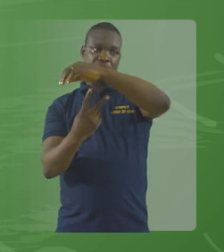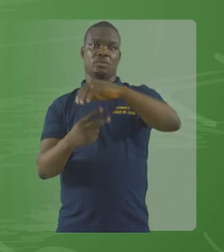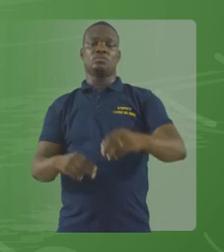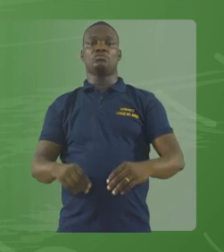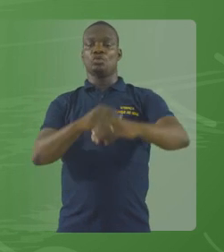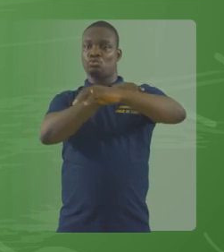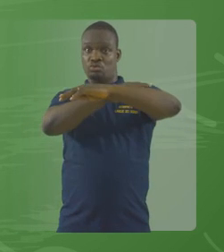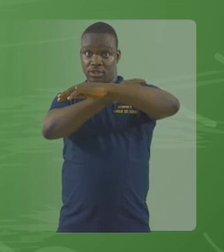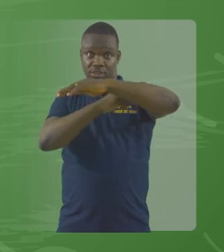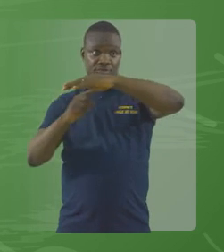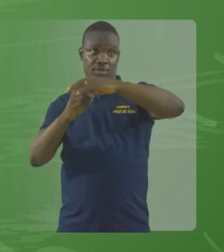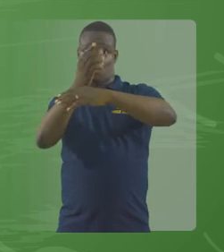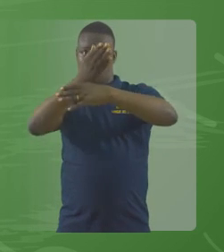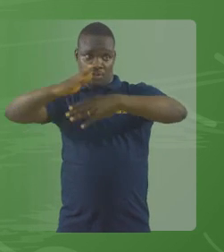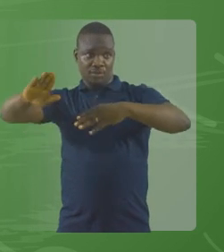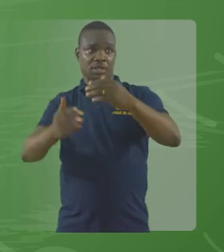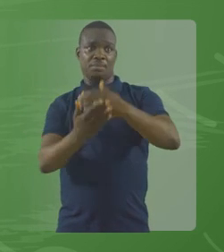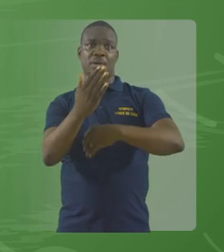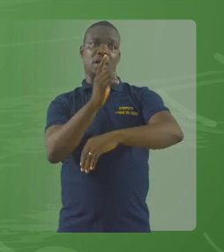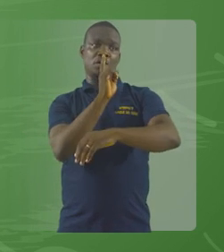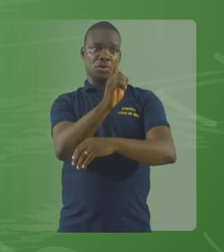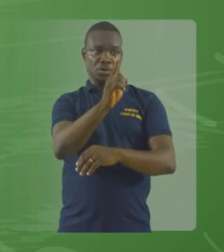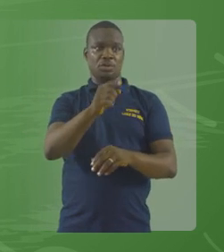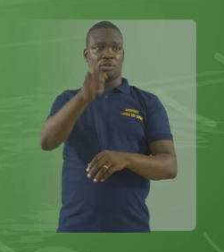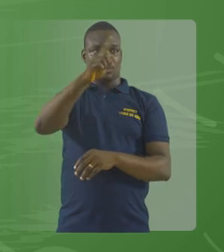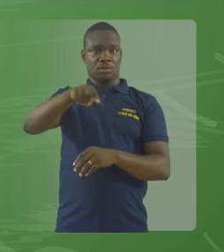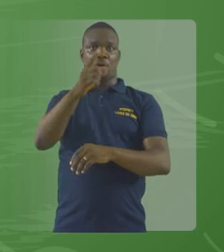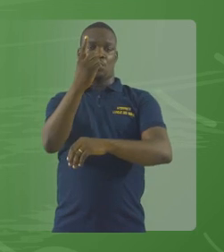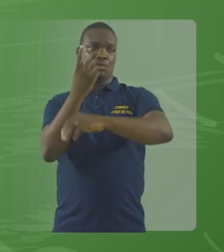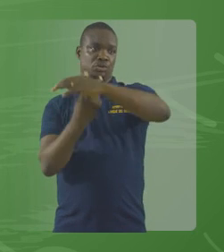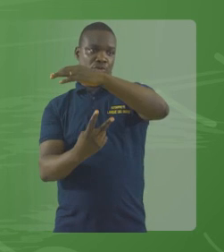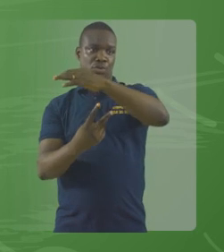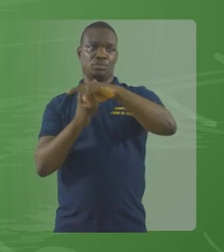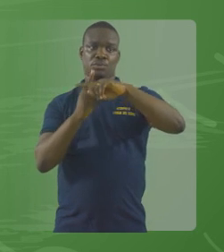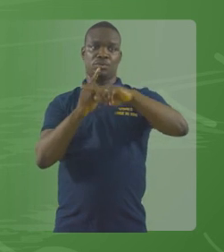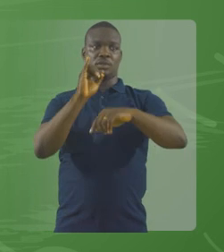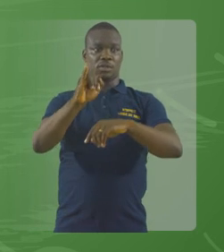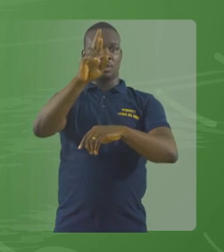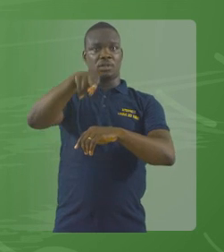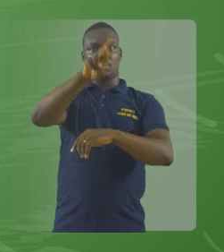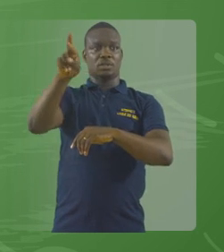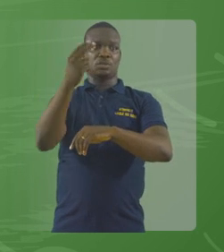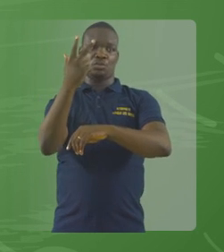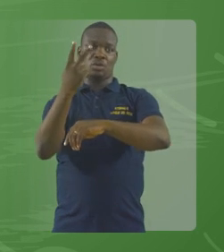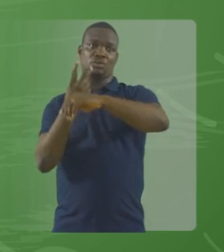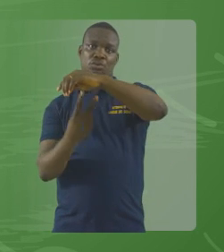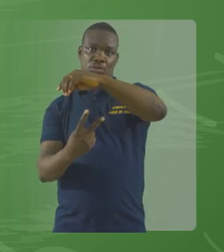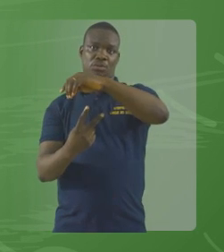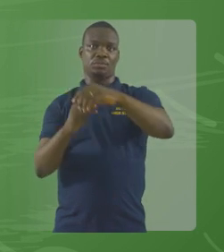divisé par 1 moins, parenthèse, 1 demi plus I racine de 3 sur